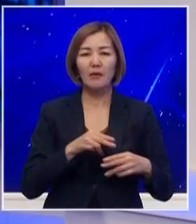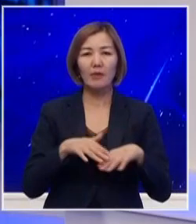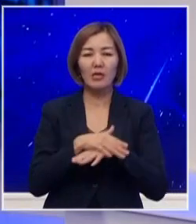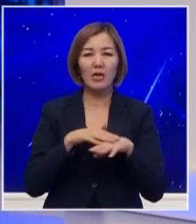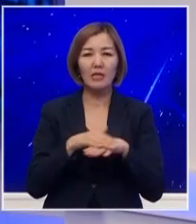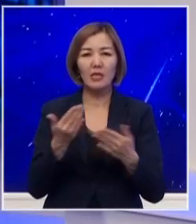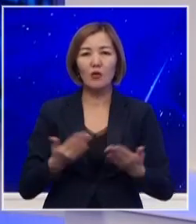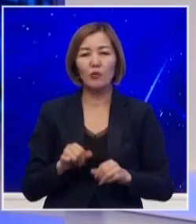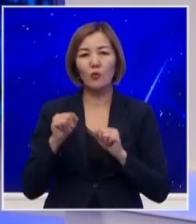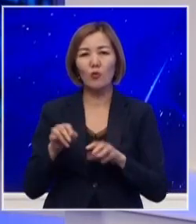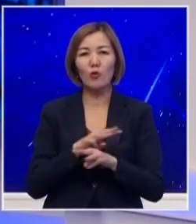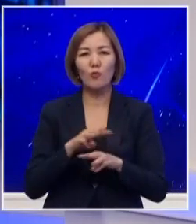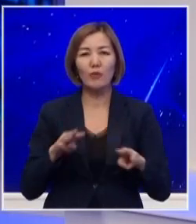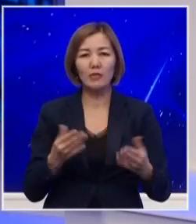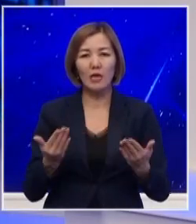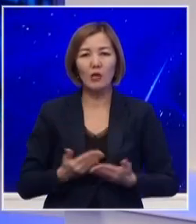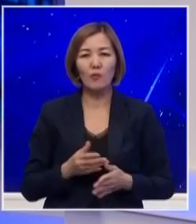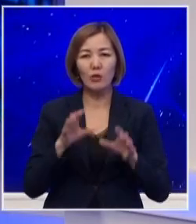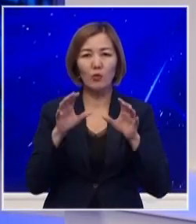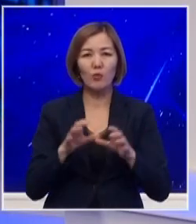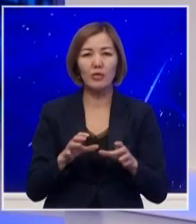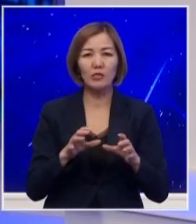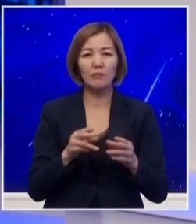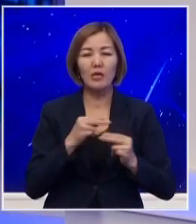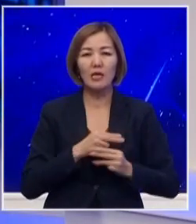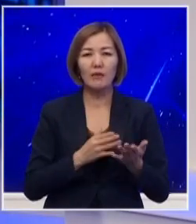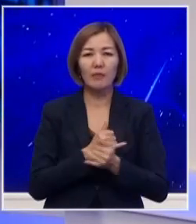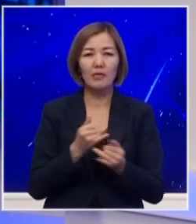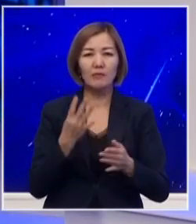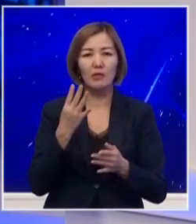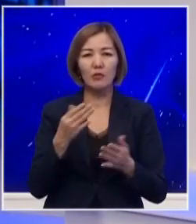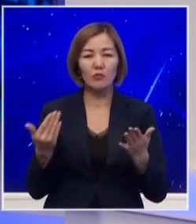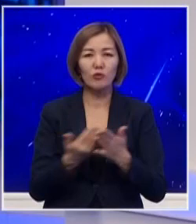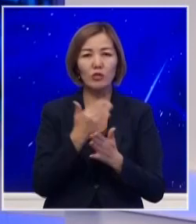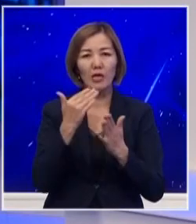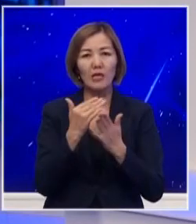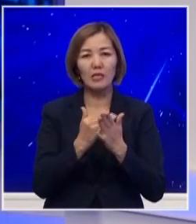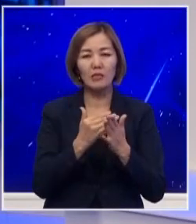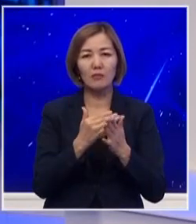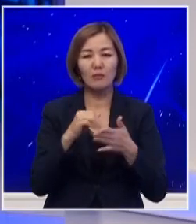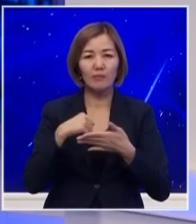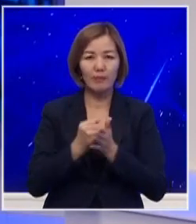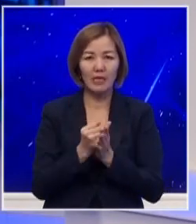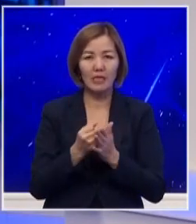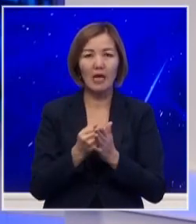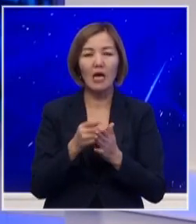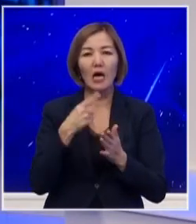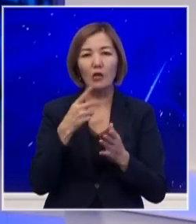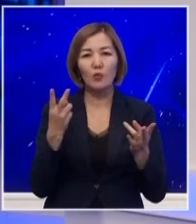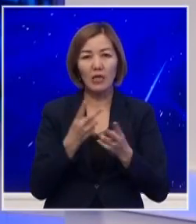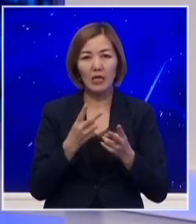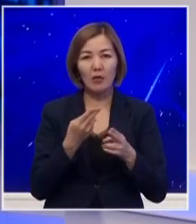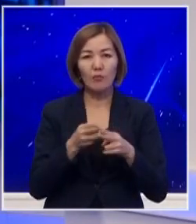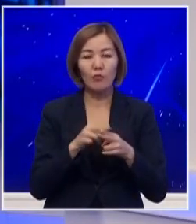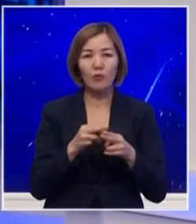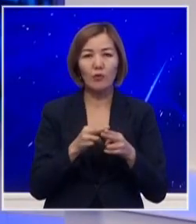Еңбек және халықты әлеуметтік қорғау министрлігі әлеуметтік кодекс шеңберінде еңбек қызметінің 4 жаңа режимін бекітті. Айта кетелік,